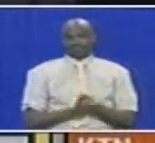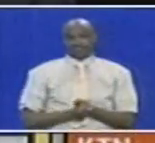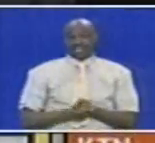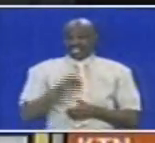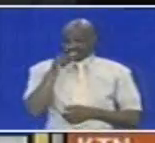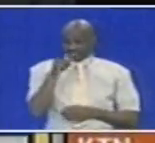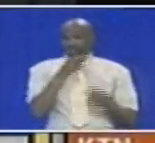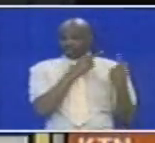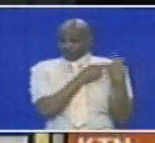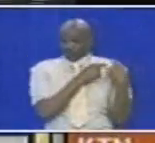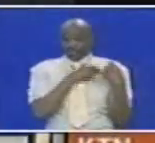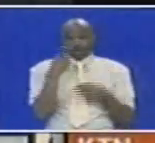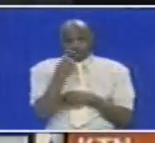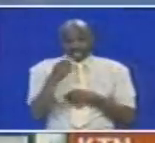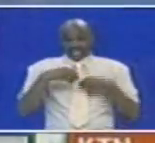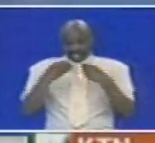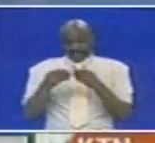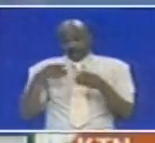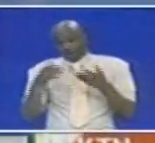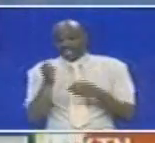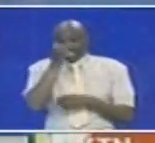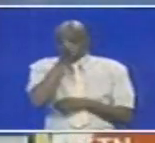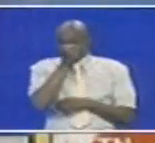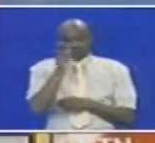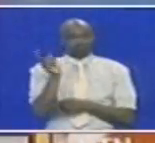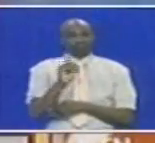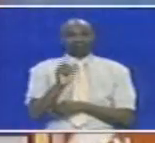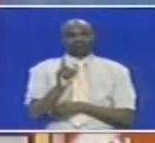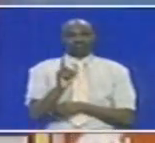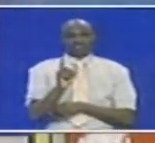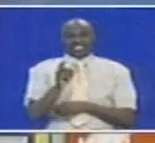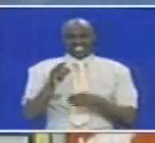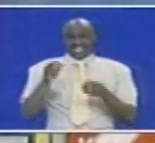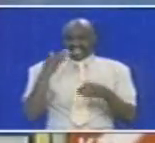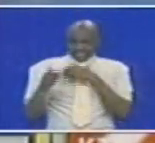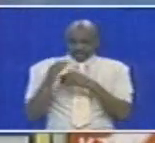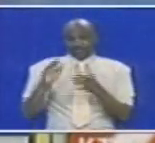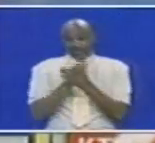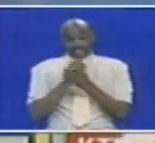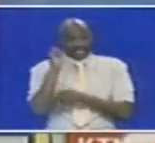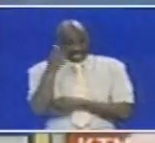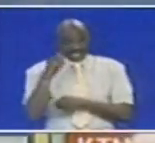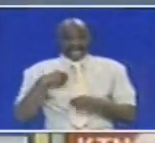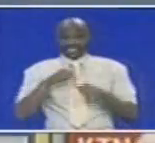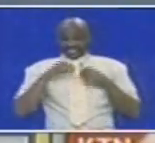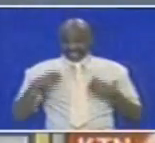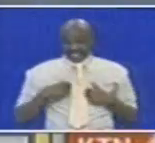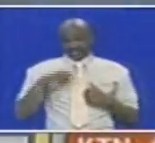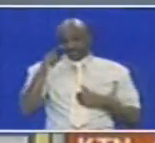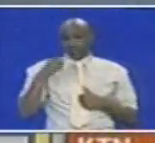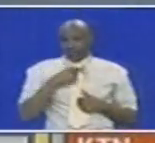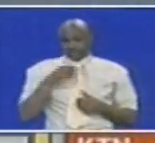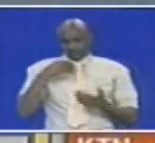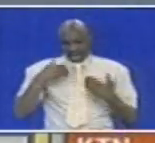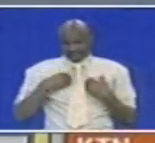be delegated or ignored. Ushirikiano huo wa Kenya na Uchina umetoa fursa kwa Uchina kutafuta nafasi ya kuweka makao makuu